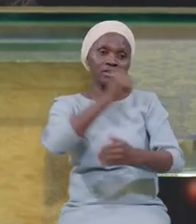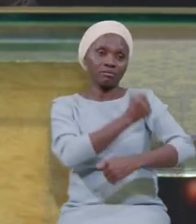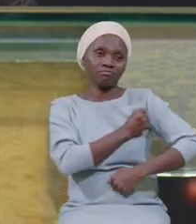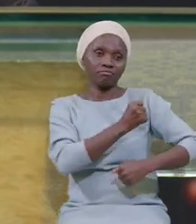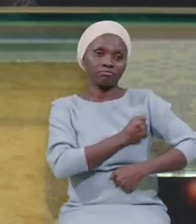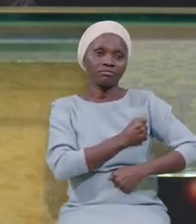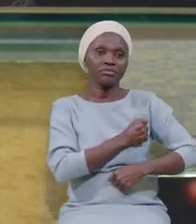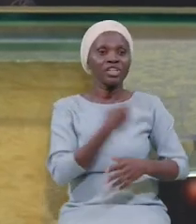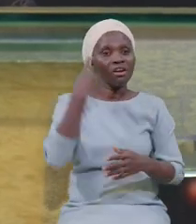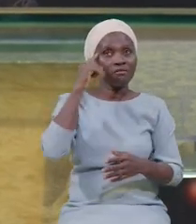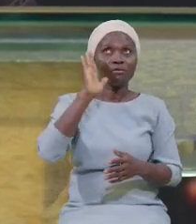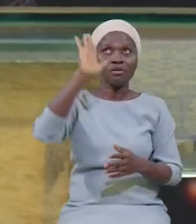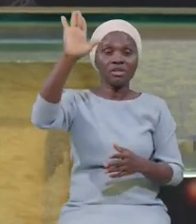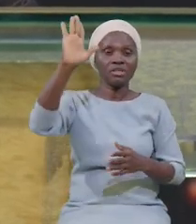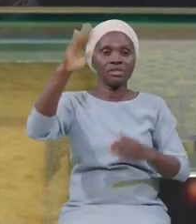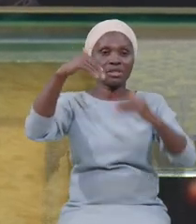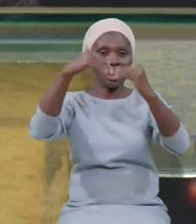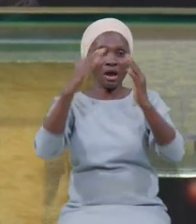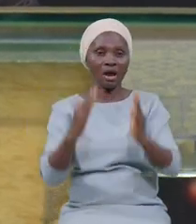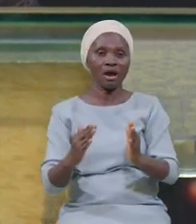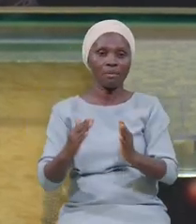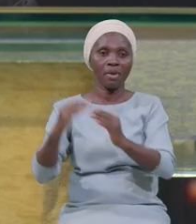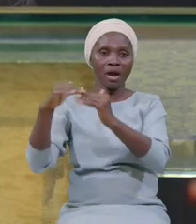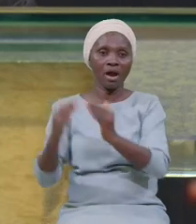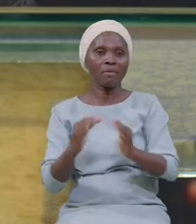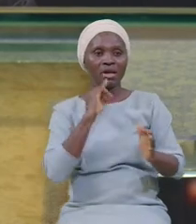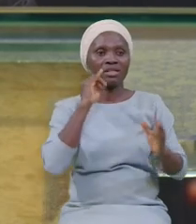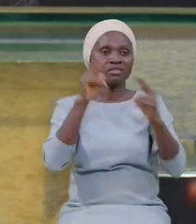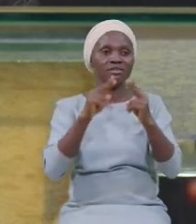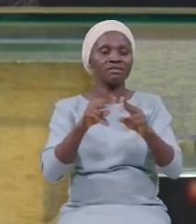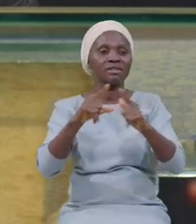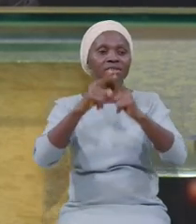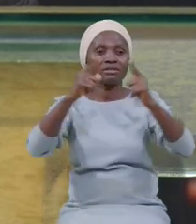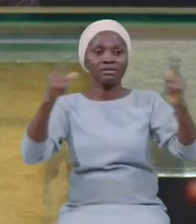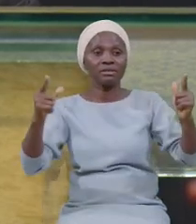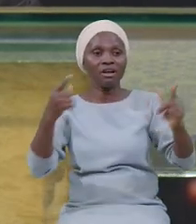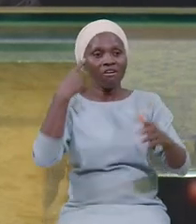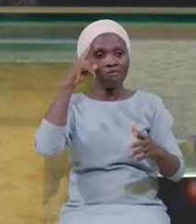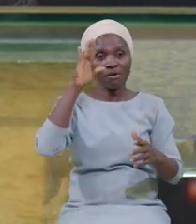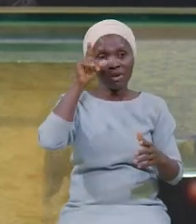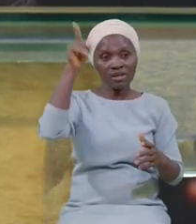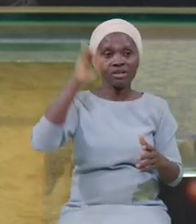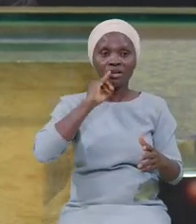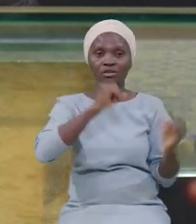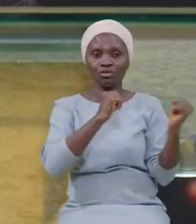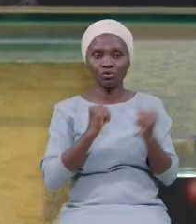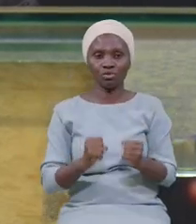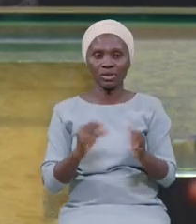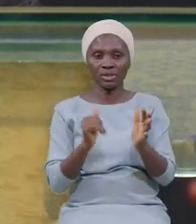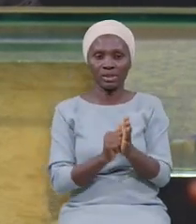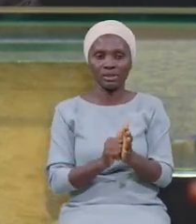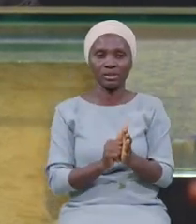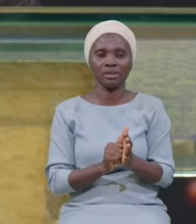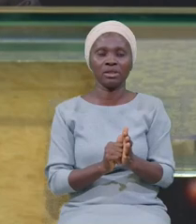et l'exécuteur de sa parole est puissant, car le jour de l'Éternel est